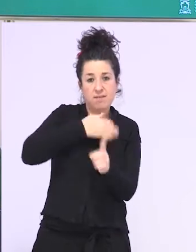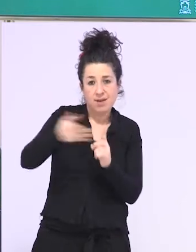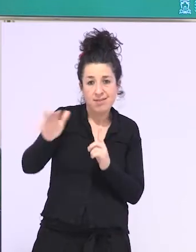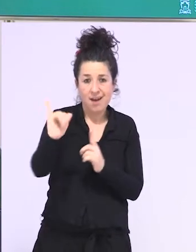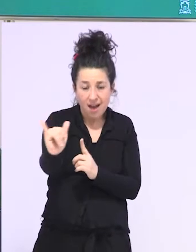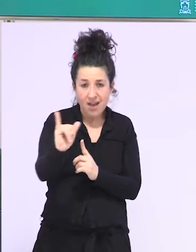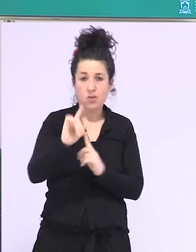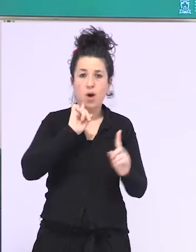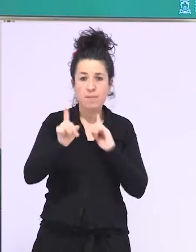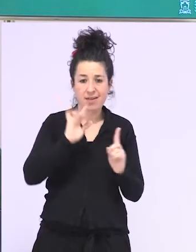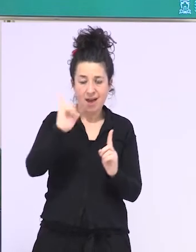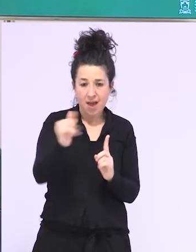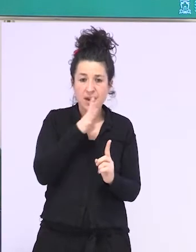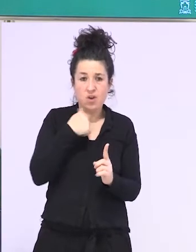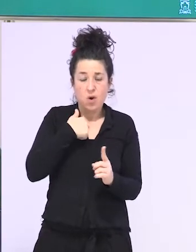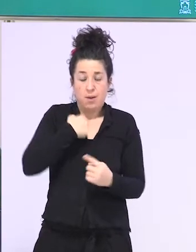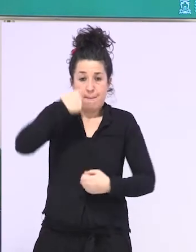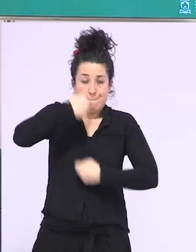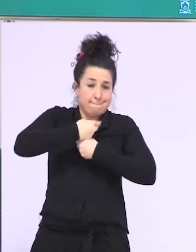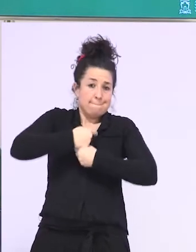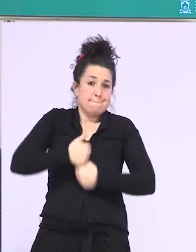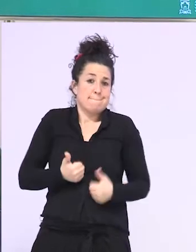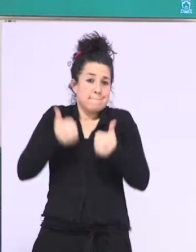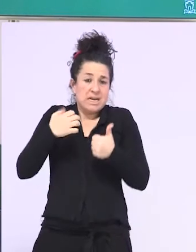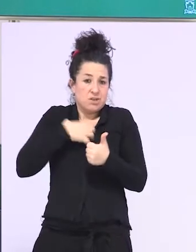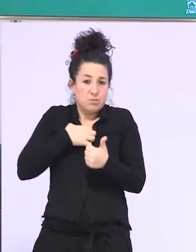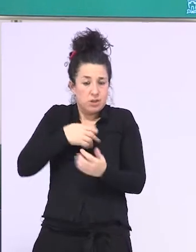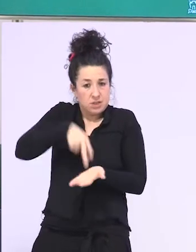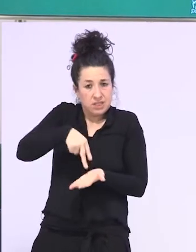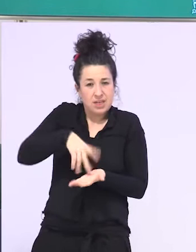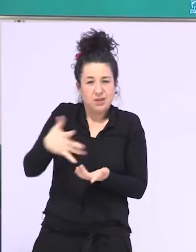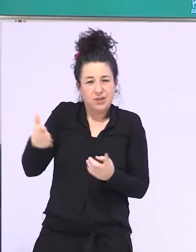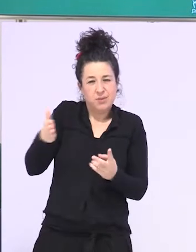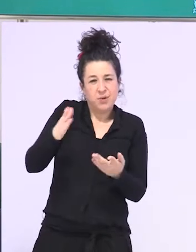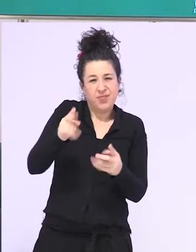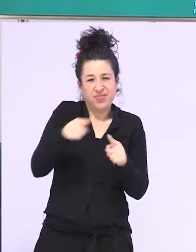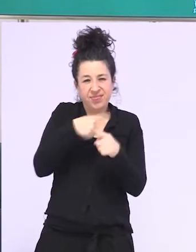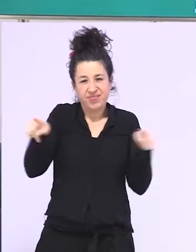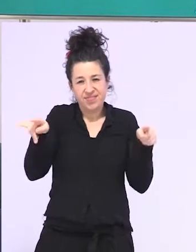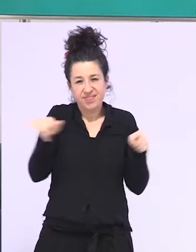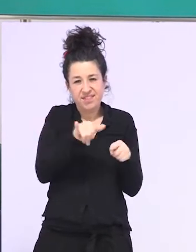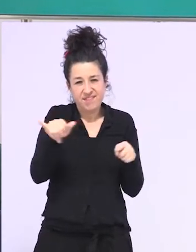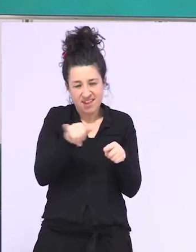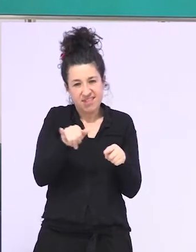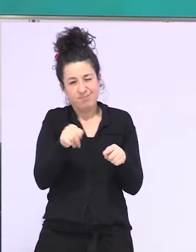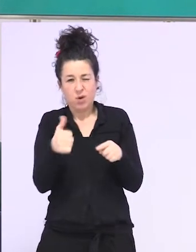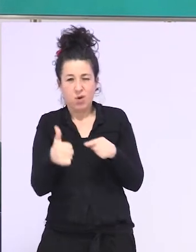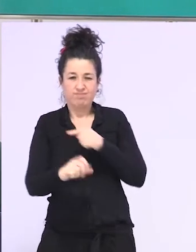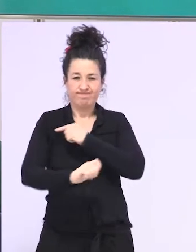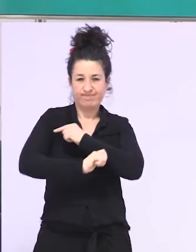da zu behartzeko horregoteko. Ez? Orduan, bereizketa bera oso trampatia da. Baina horretaz